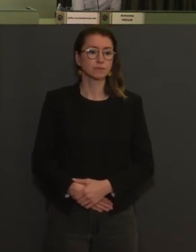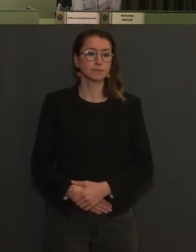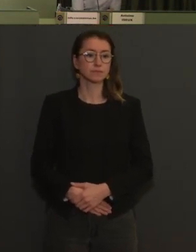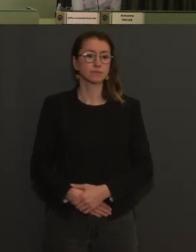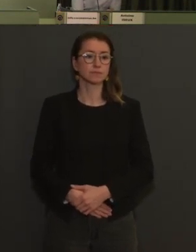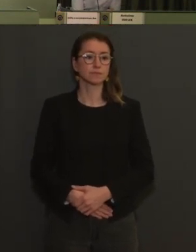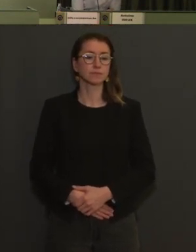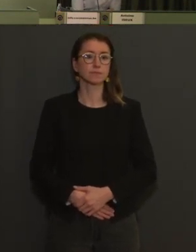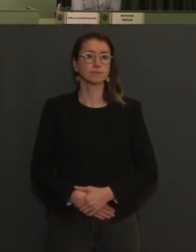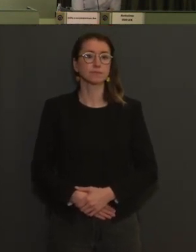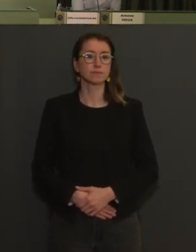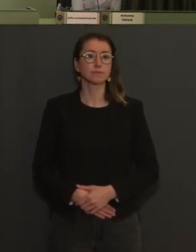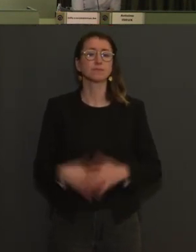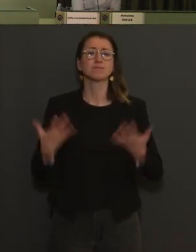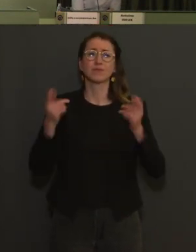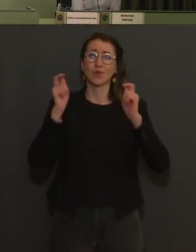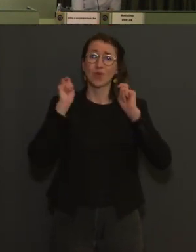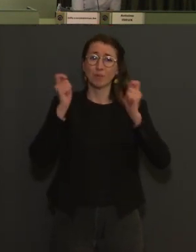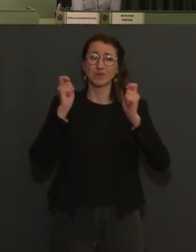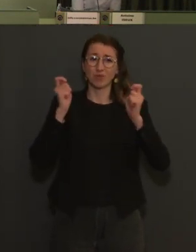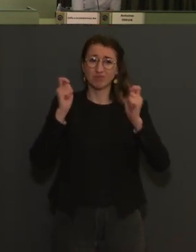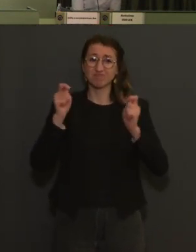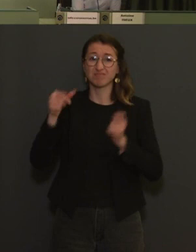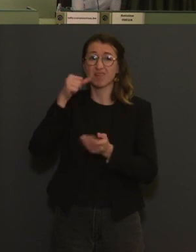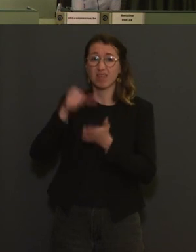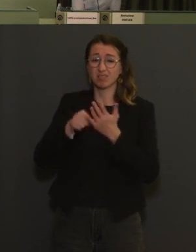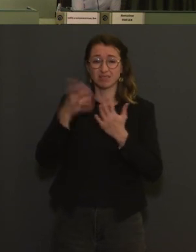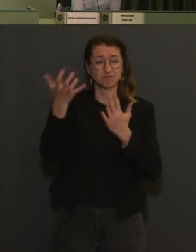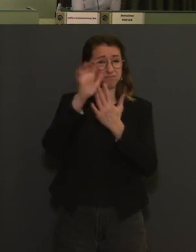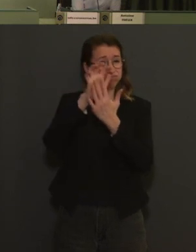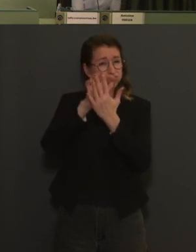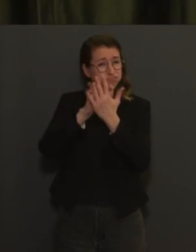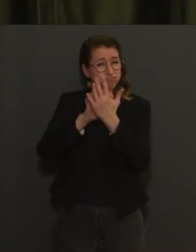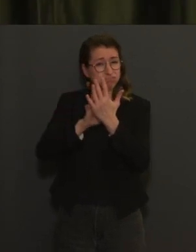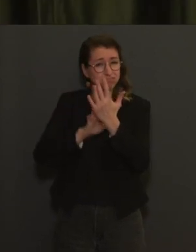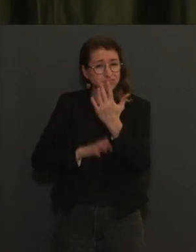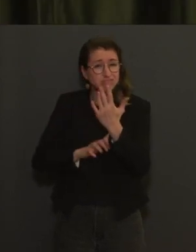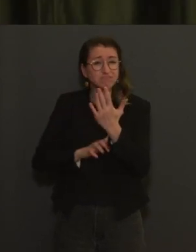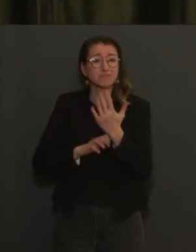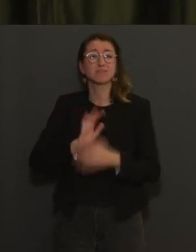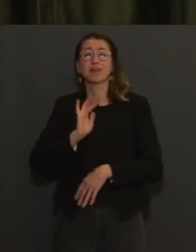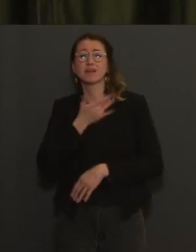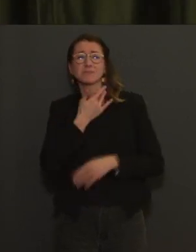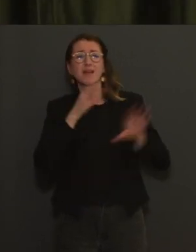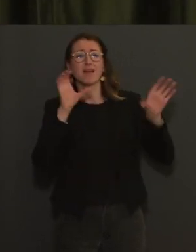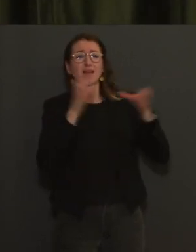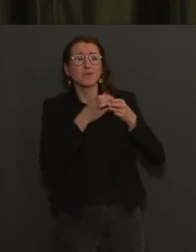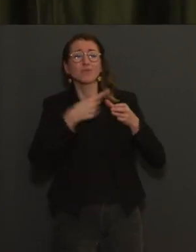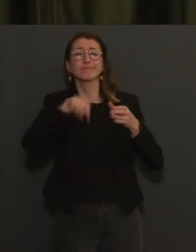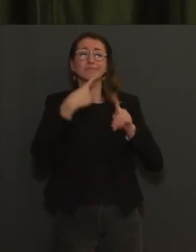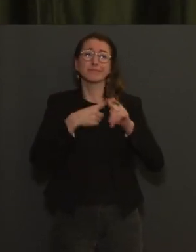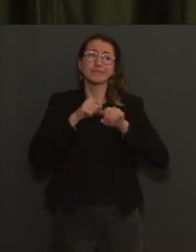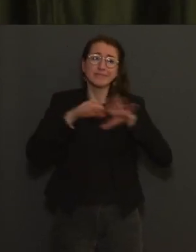lettre ouverte du secteur hospitalier, avertissement sans détour de pneumologues,